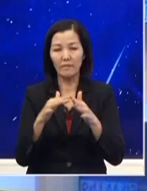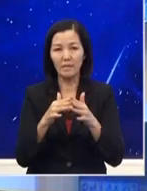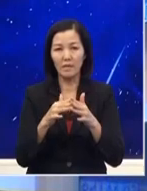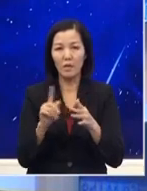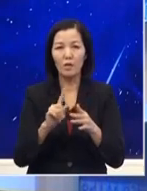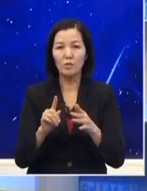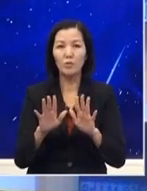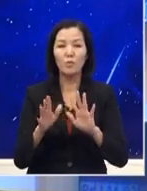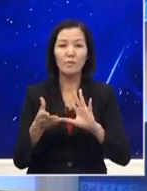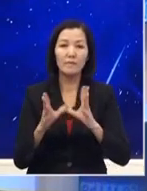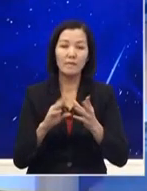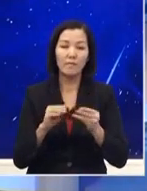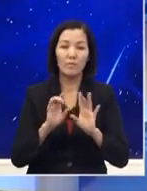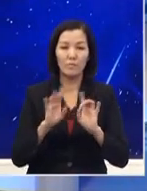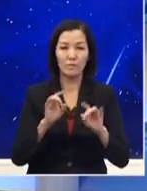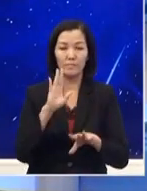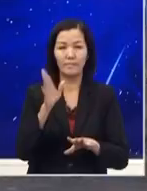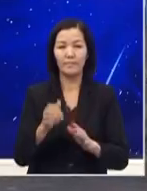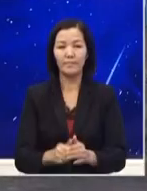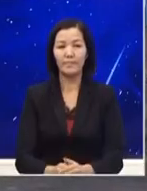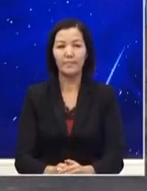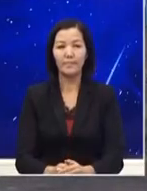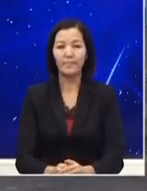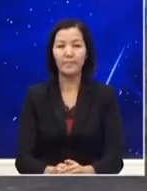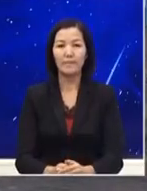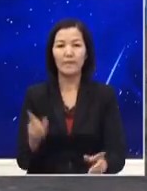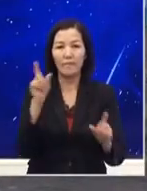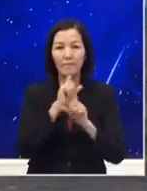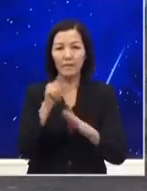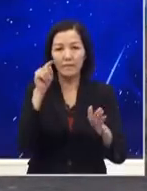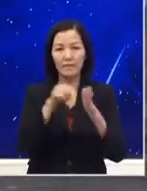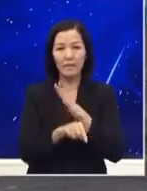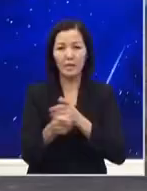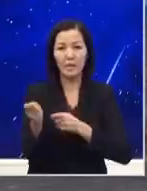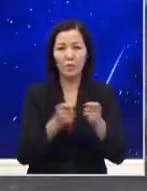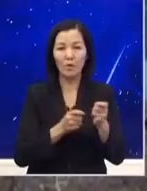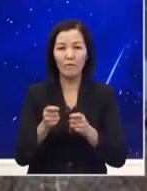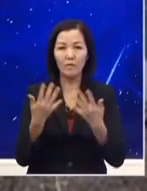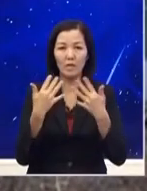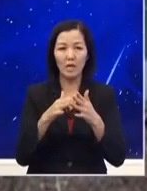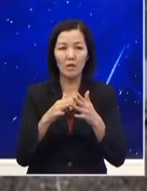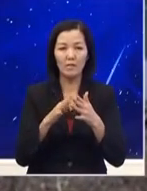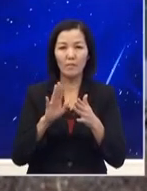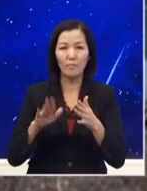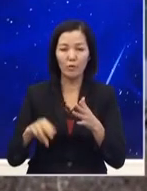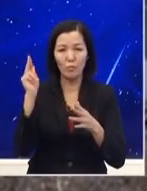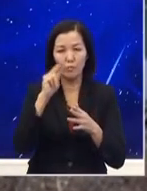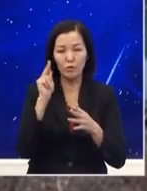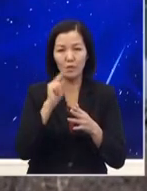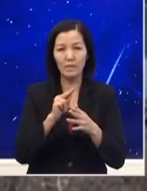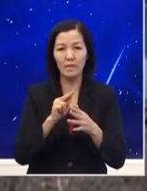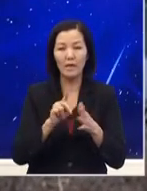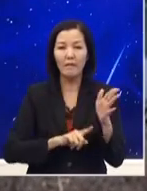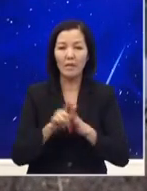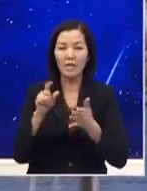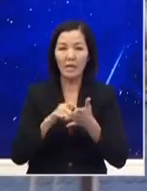Что из этого вышло, смотрите сюжет. В этом здании раньше располагалось руководство колхоза. Позже в нем начали учиться дети